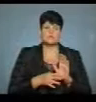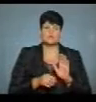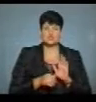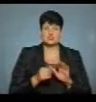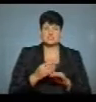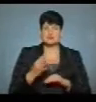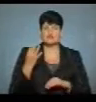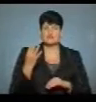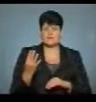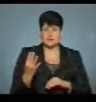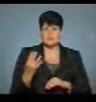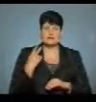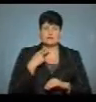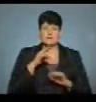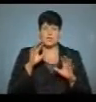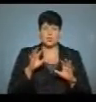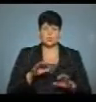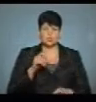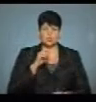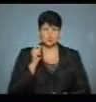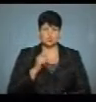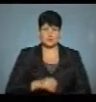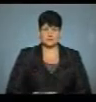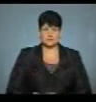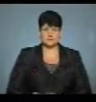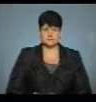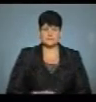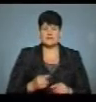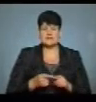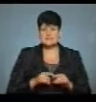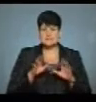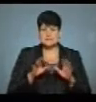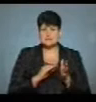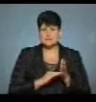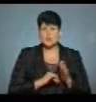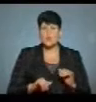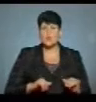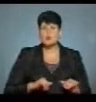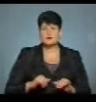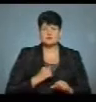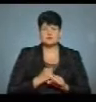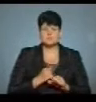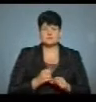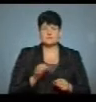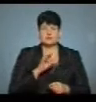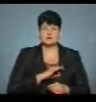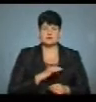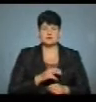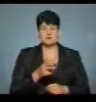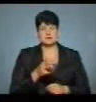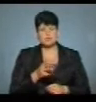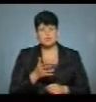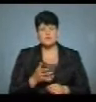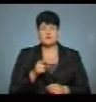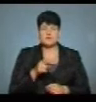частиною 4 Кримінального кодексу України. Ця стаття розшифровується як хуліганство, вчинене із застосуванням вогнепальної зброї.